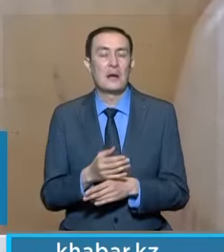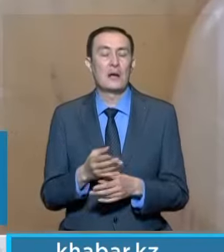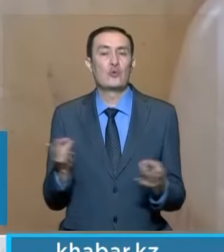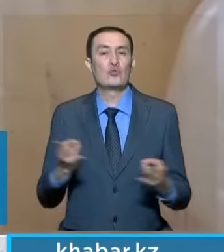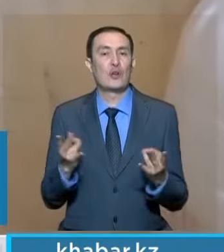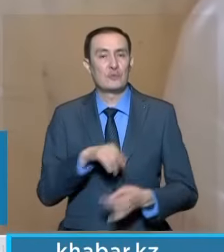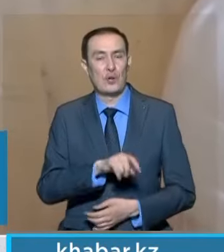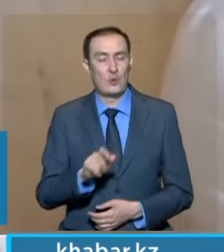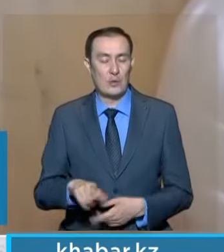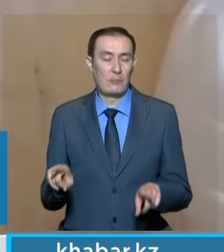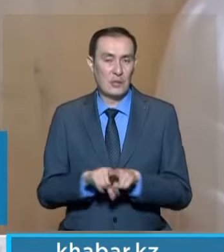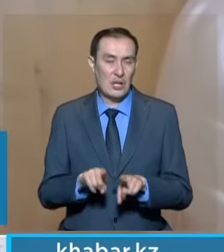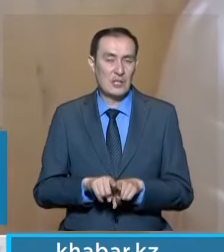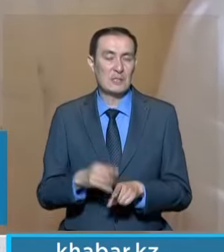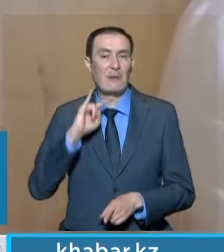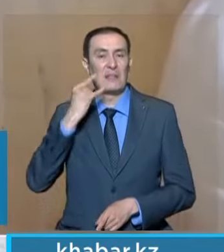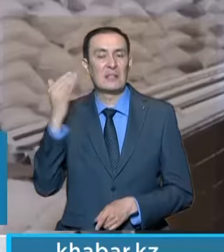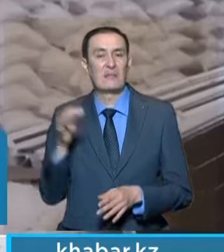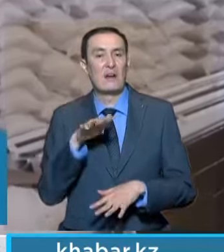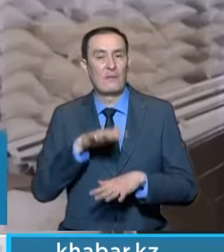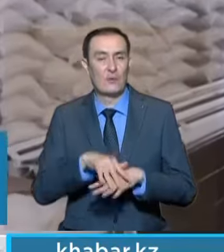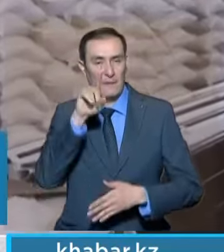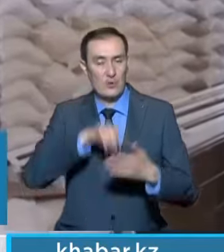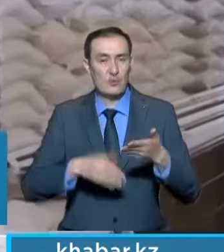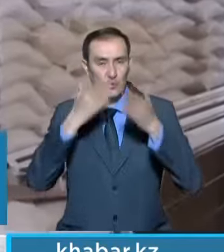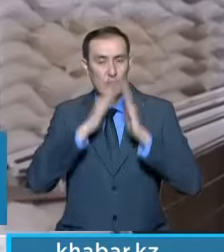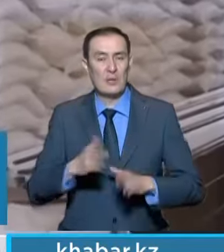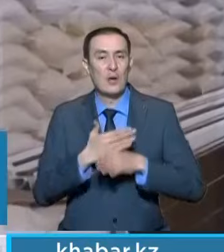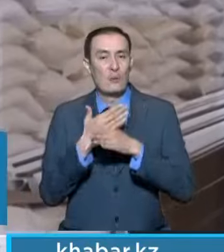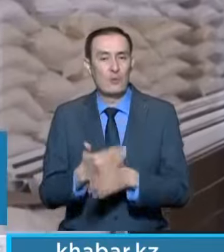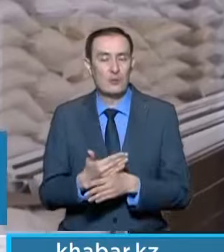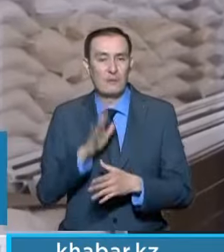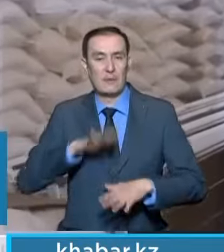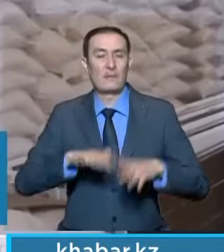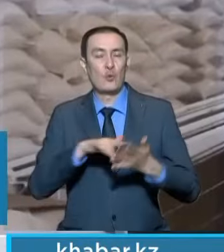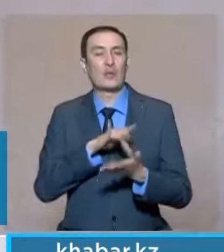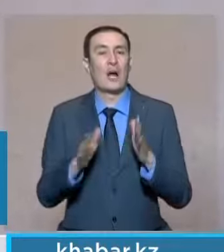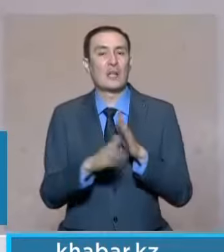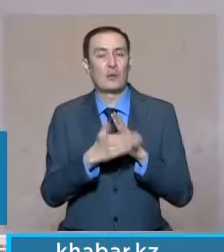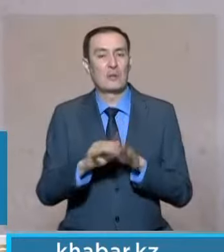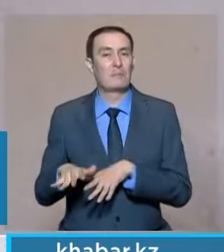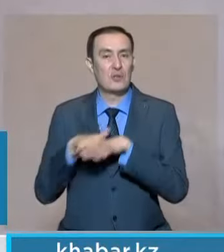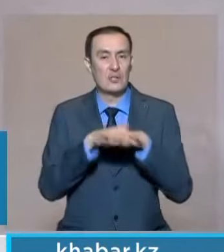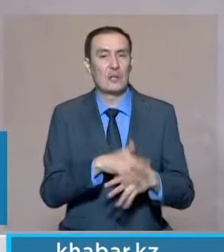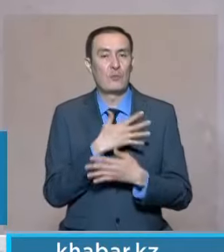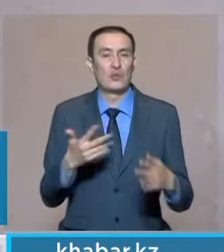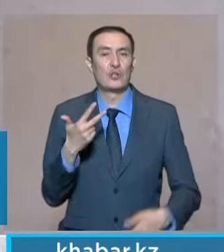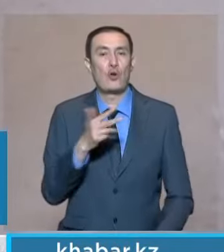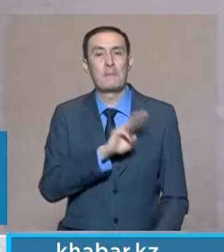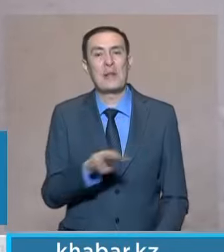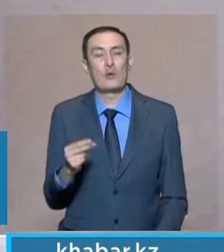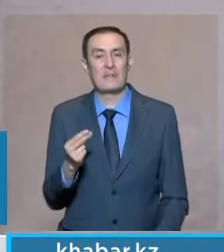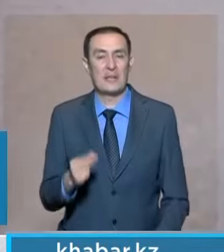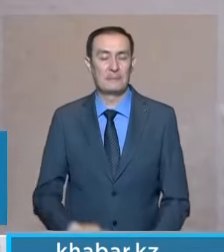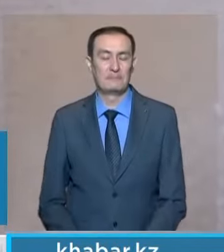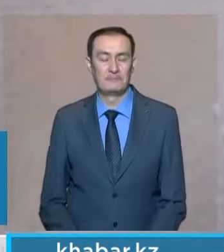нуждающихся горожан. Также недавно из павлодарского фонда верующих мусульман в помощь жителям подтопленного Атырау было перечислено больше 3 миллионов